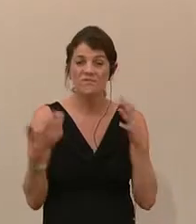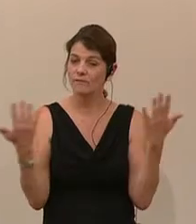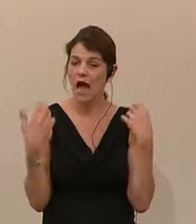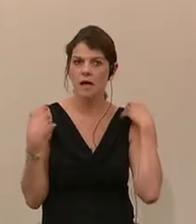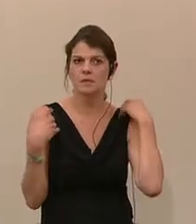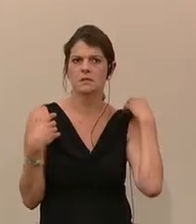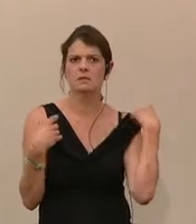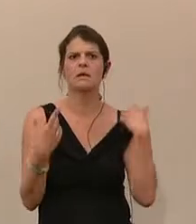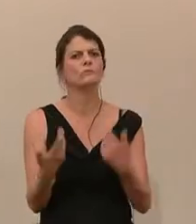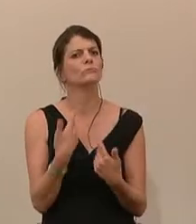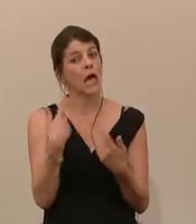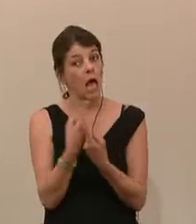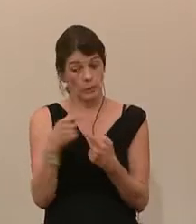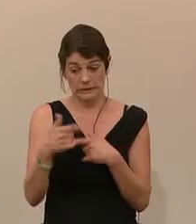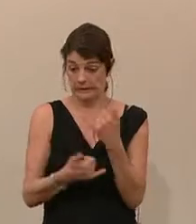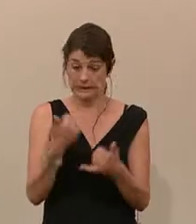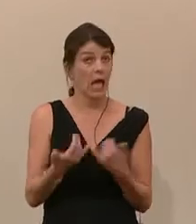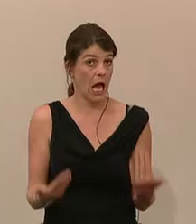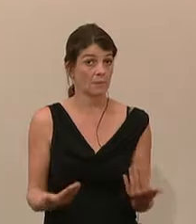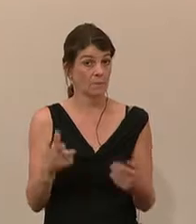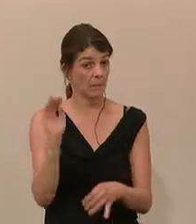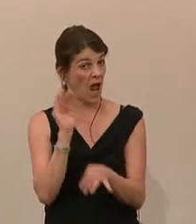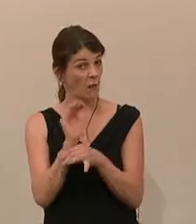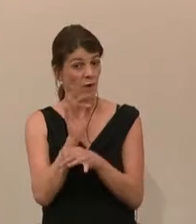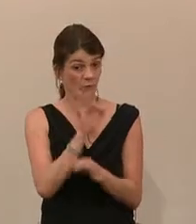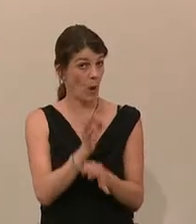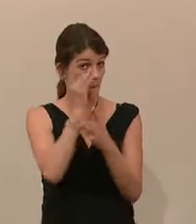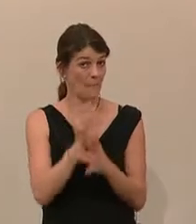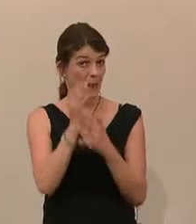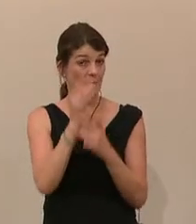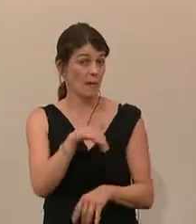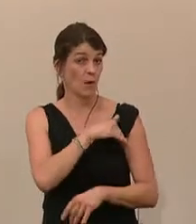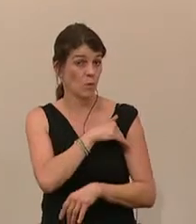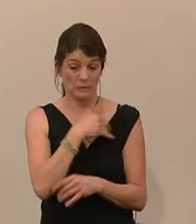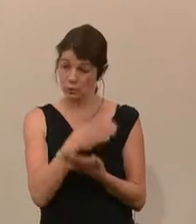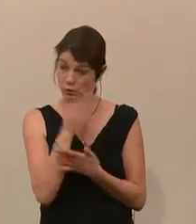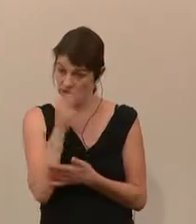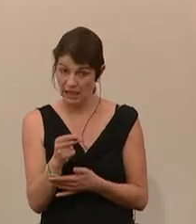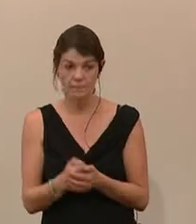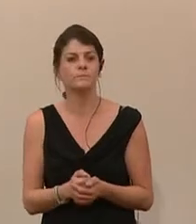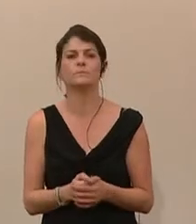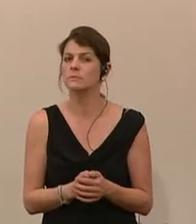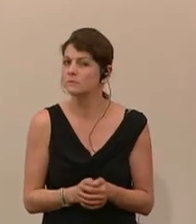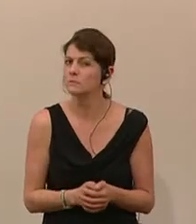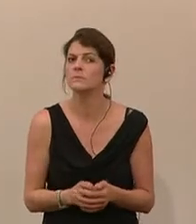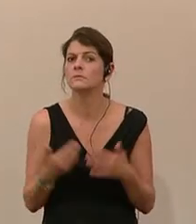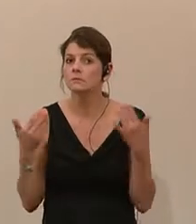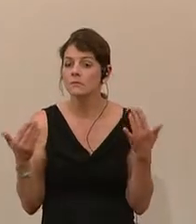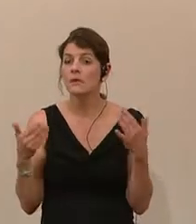ist, und das haben wir auch heuer bei den Aufgaben der Mathematik-Matura gesehen, dass ein sehr